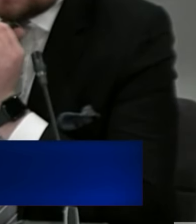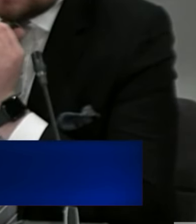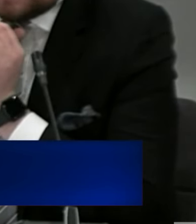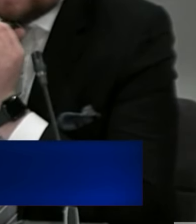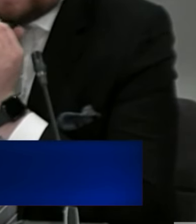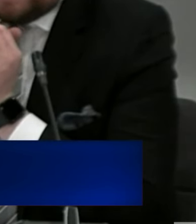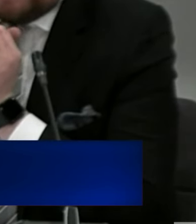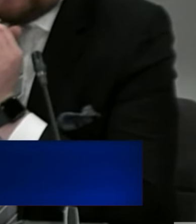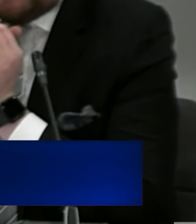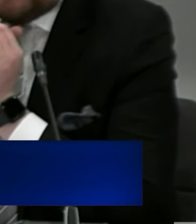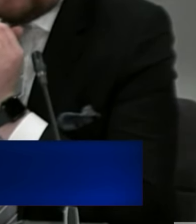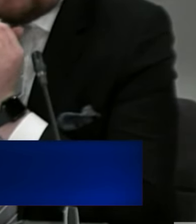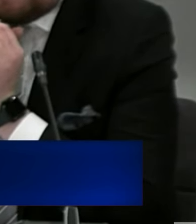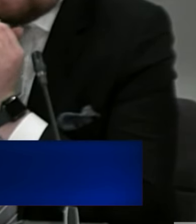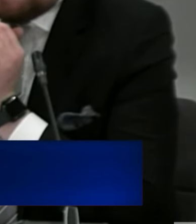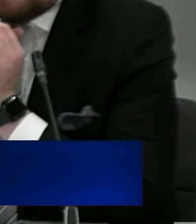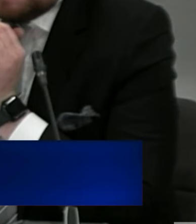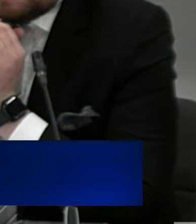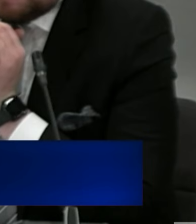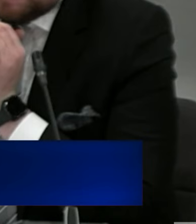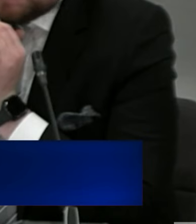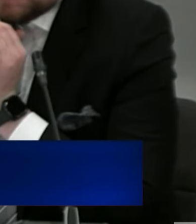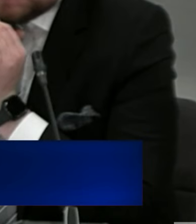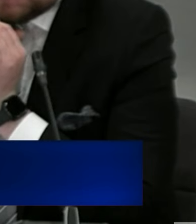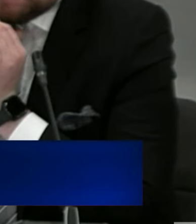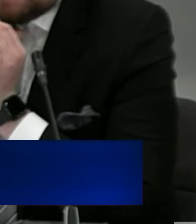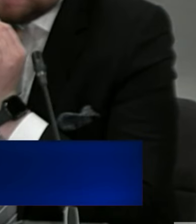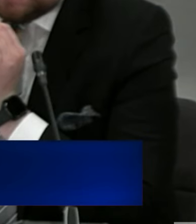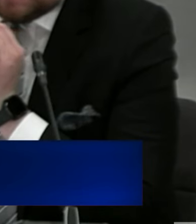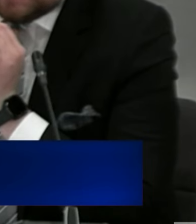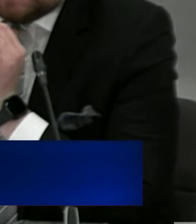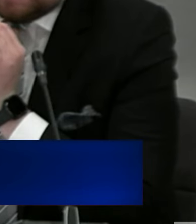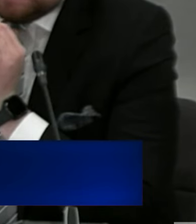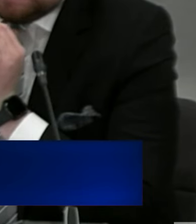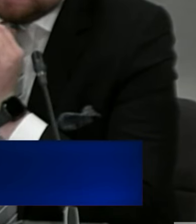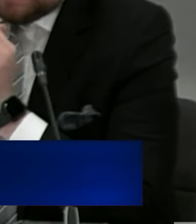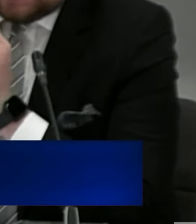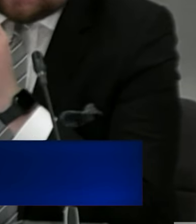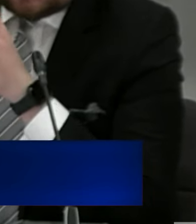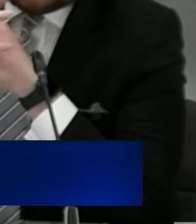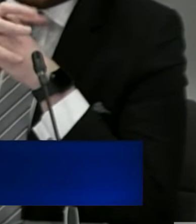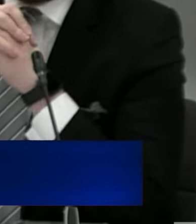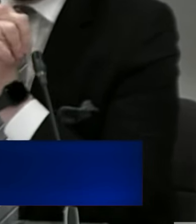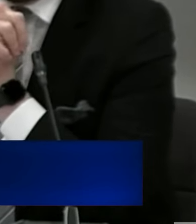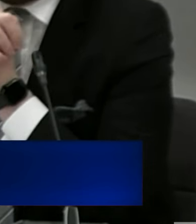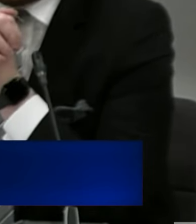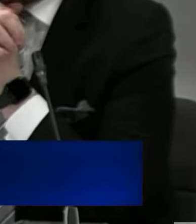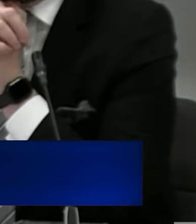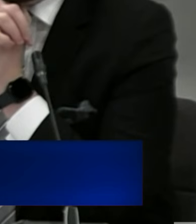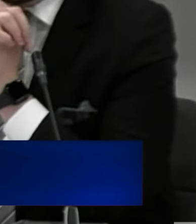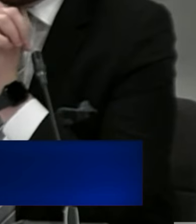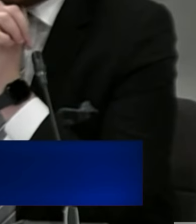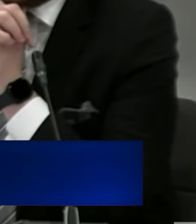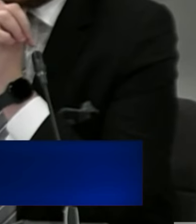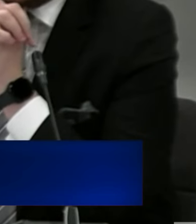inwigilacji dziennikarzy. O sprawie informował w Sejmie minister koordynator do spraw służb specjalnych pan Mariusz Kamiński w maju